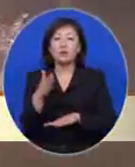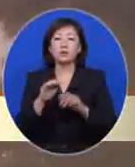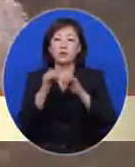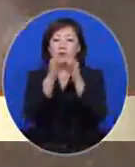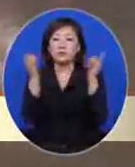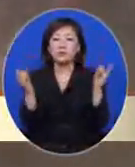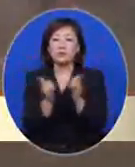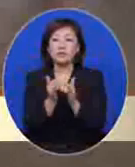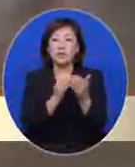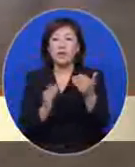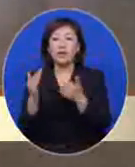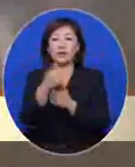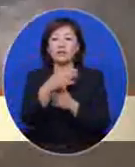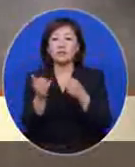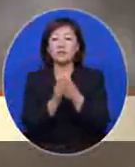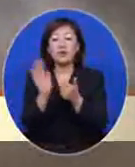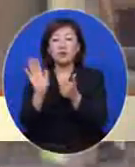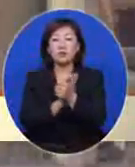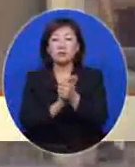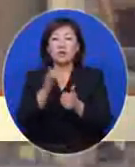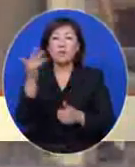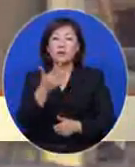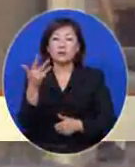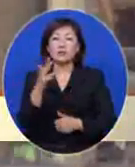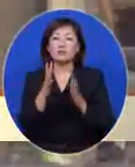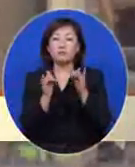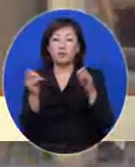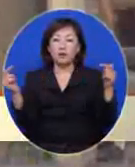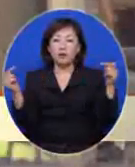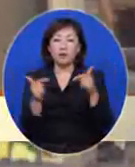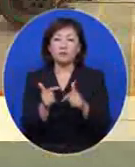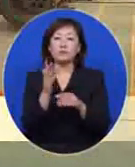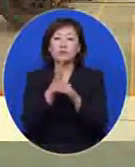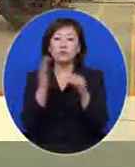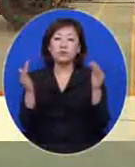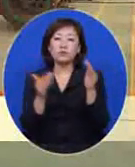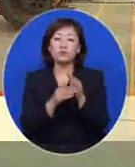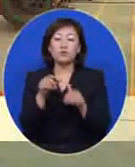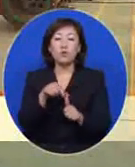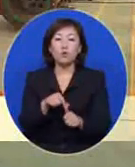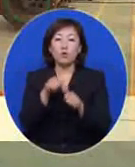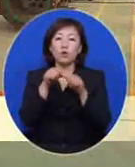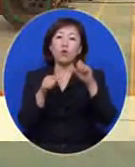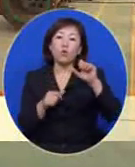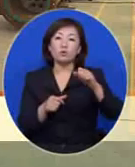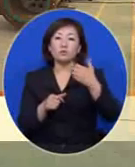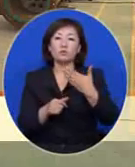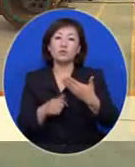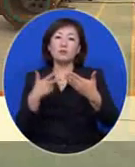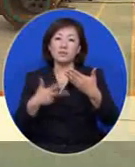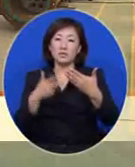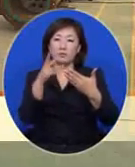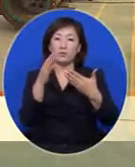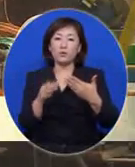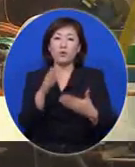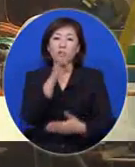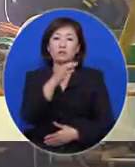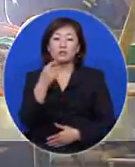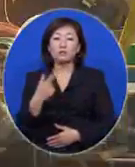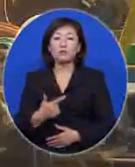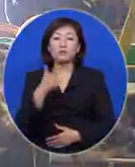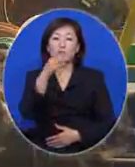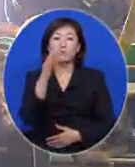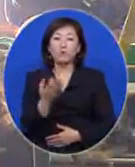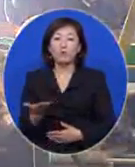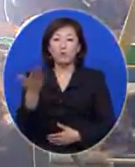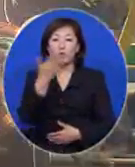사회간접자본 그리고 기타 서비스업에서는 8천여 명 감소했습니다. 이에 따라 고용률은 59.7%로 0.6%